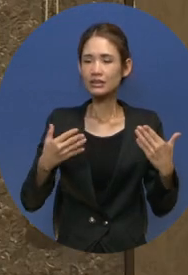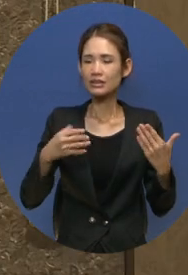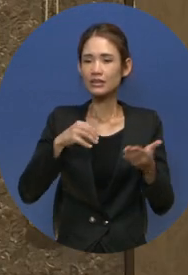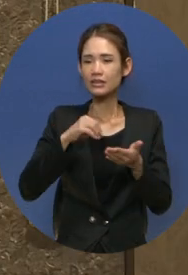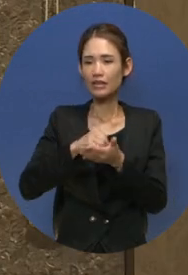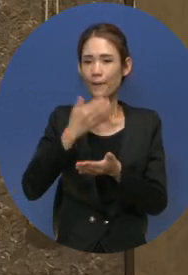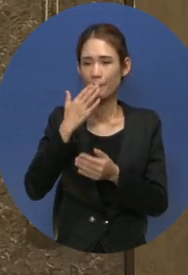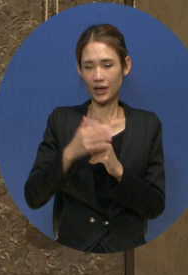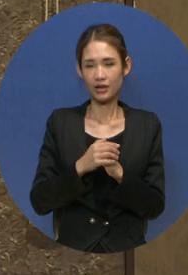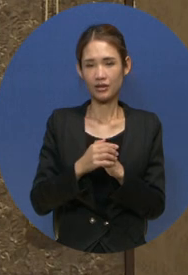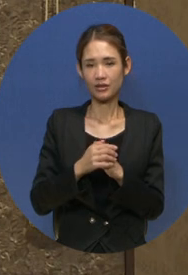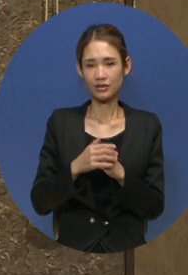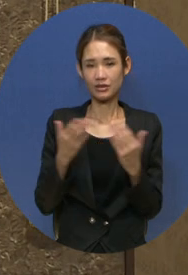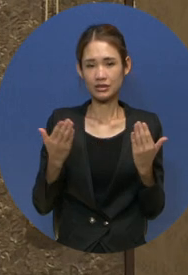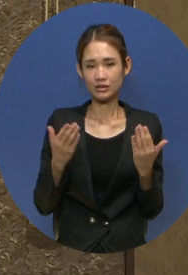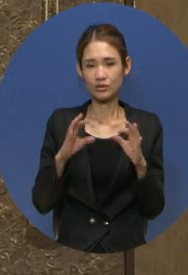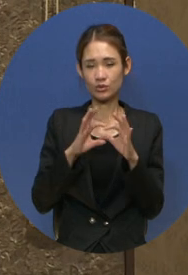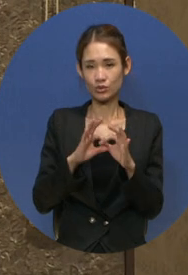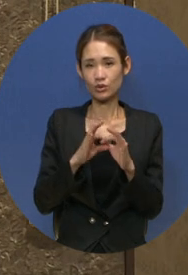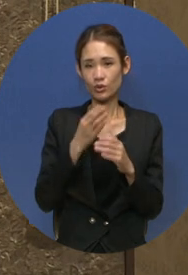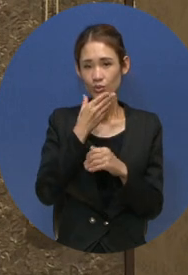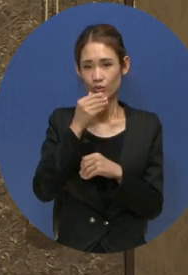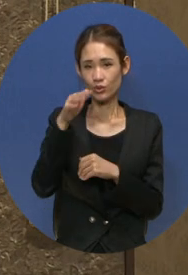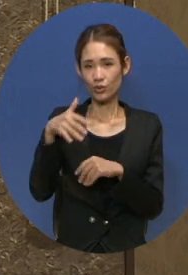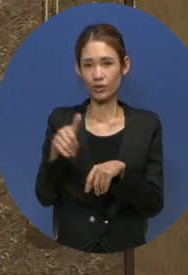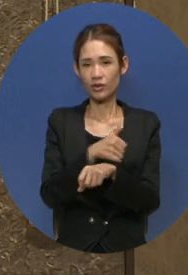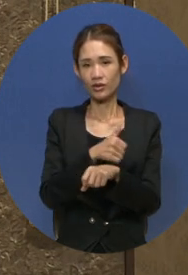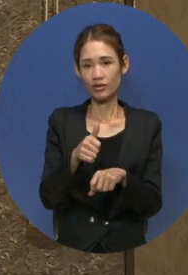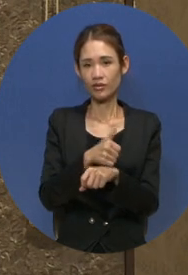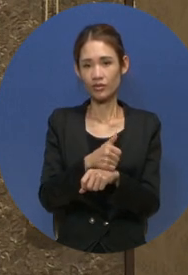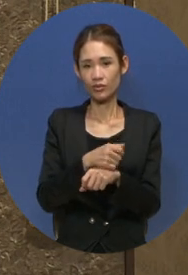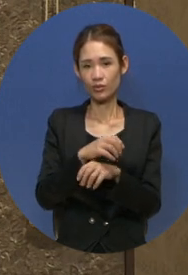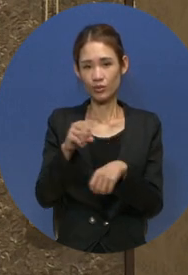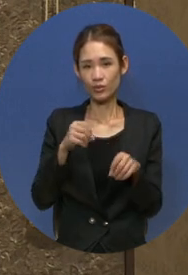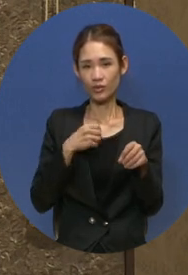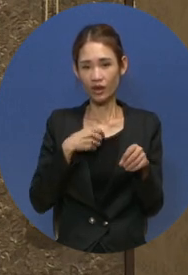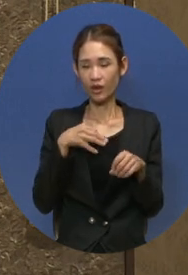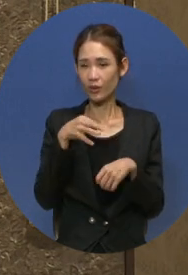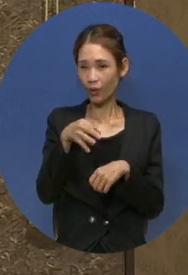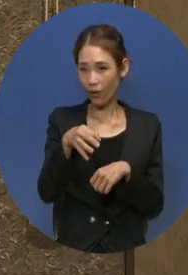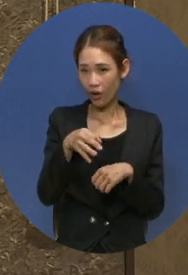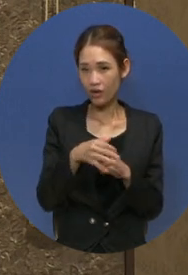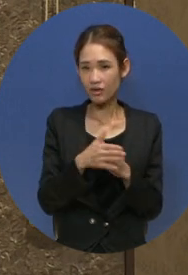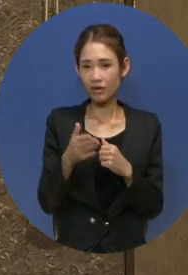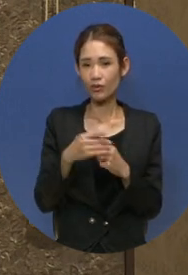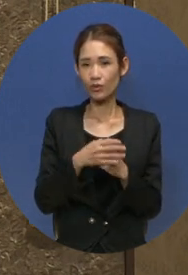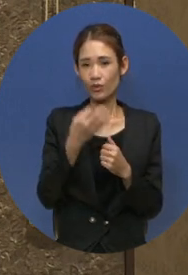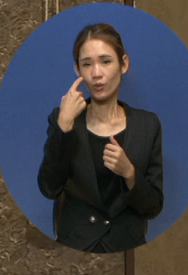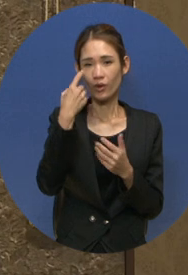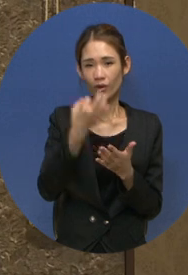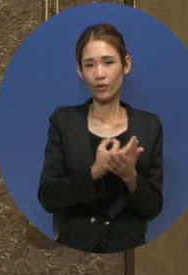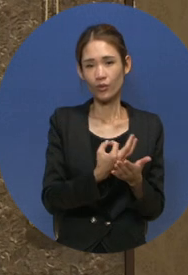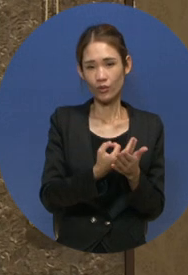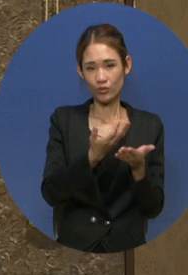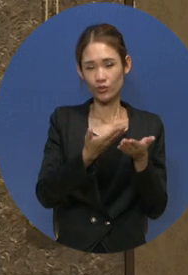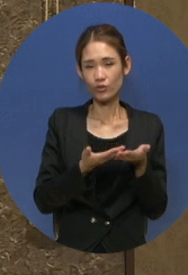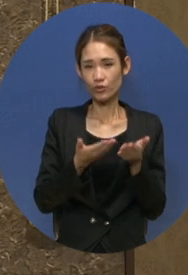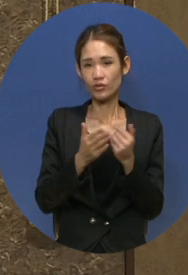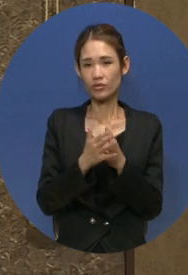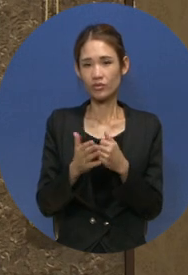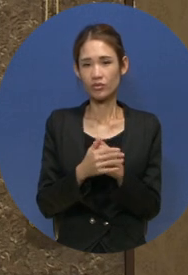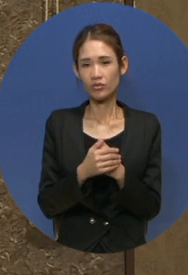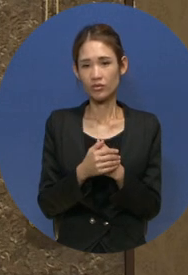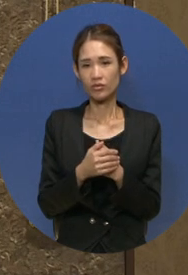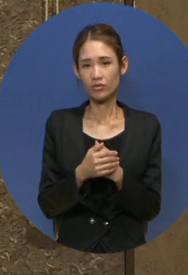있고 예. 그 일을 하면서 또 복지관에 다니면서는 오히려 돈을 내고 다니는데 거기서는 월급을 주거든요. 그러니까요.